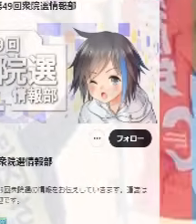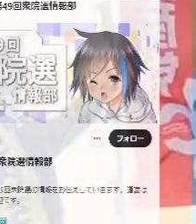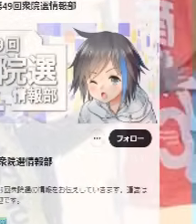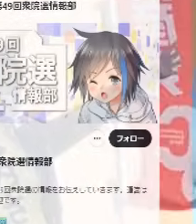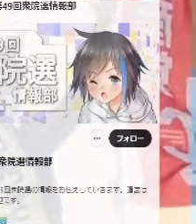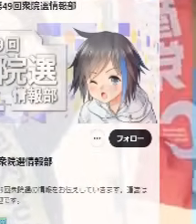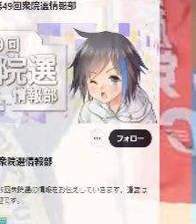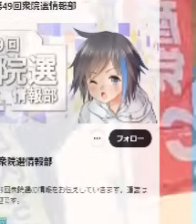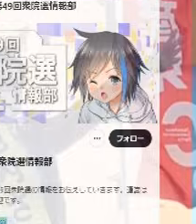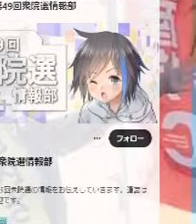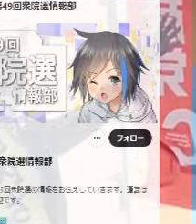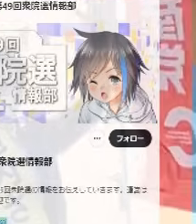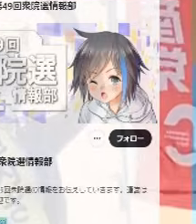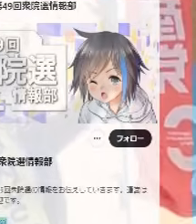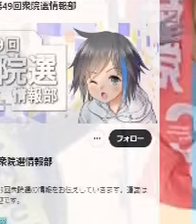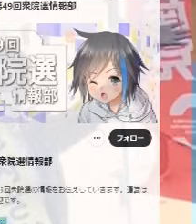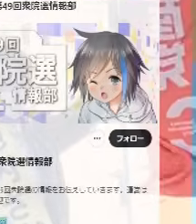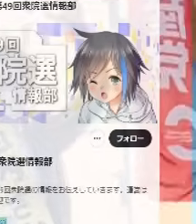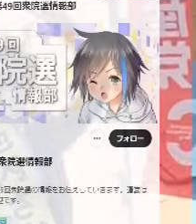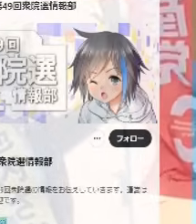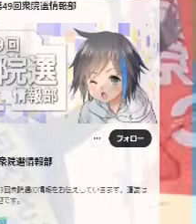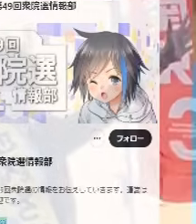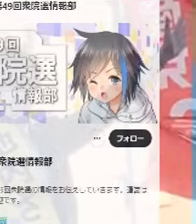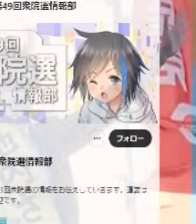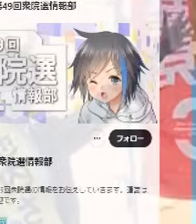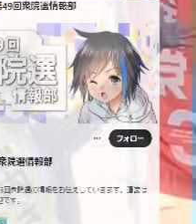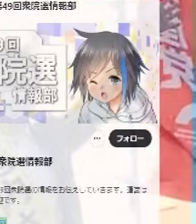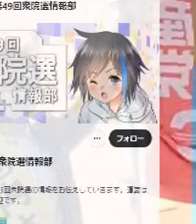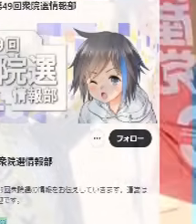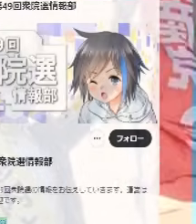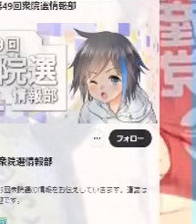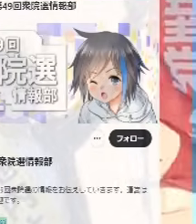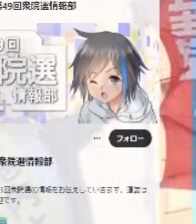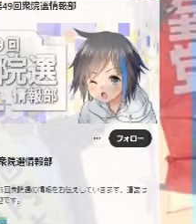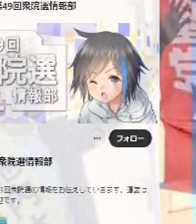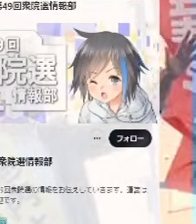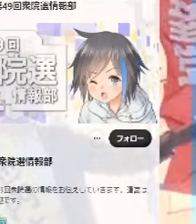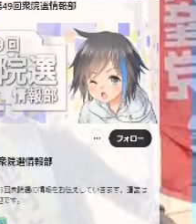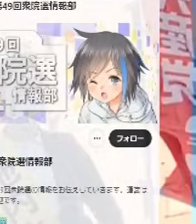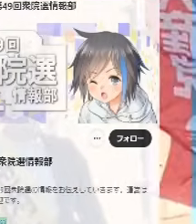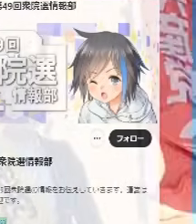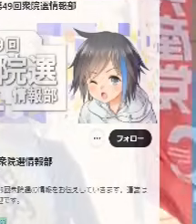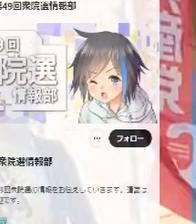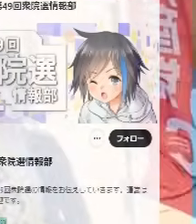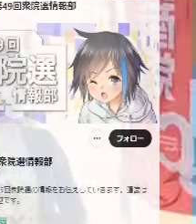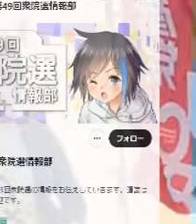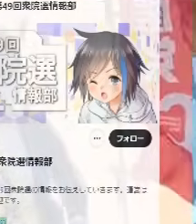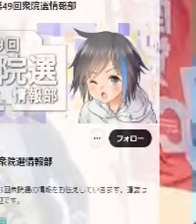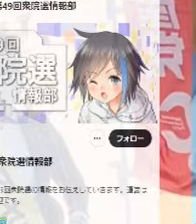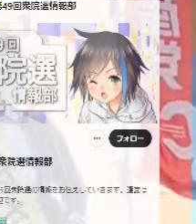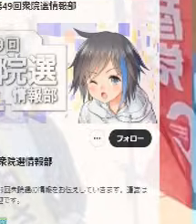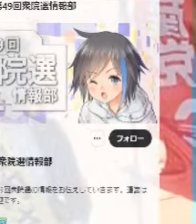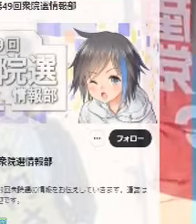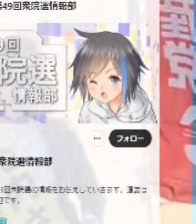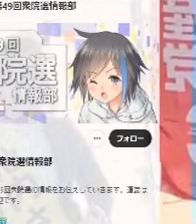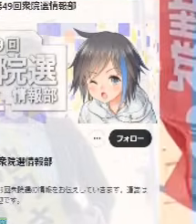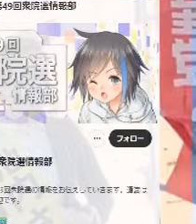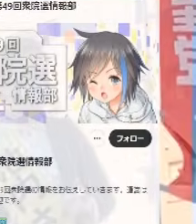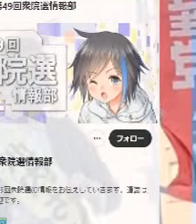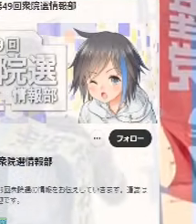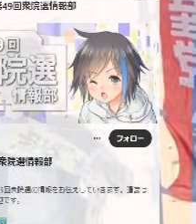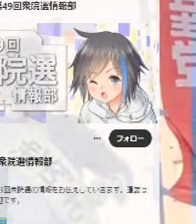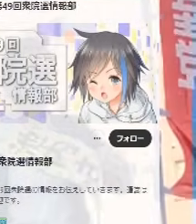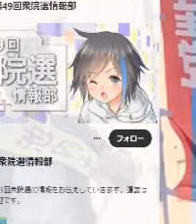。この人に投票するということは、政治を変えて政権を交代させて、本当に国民の